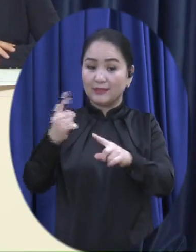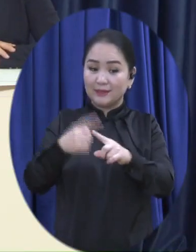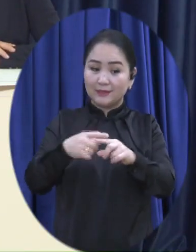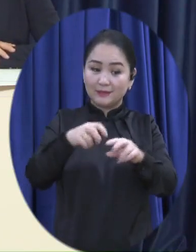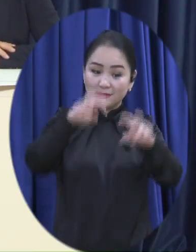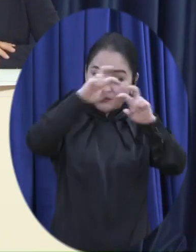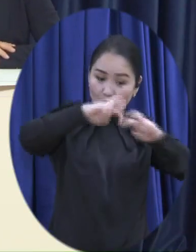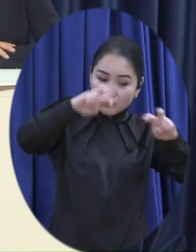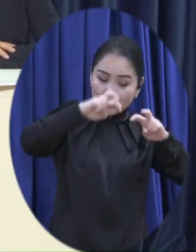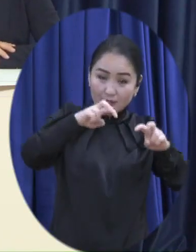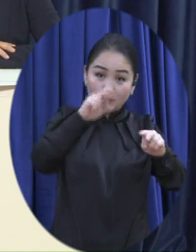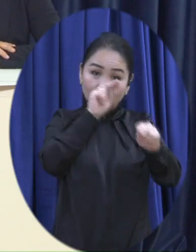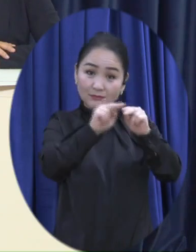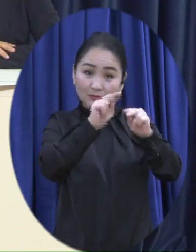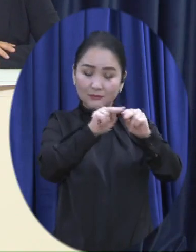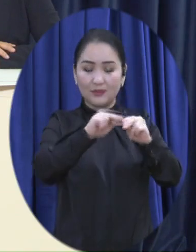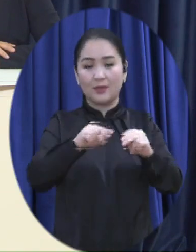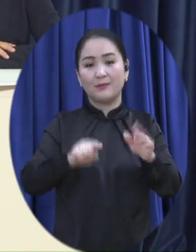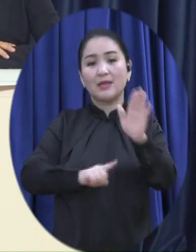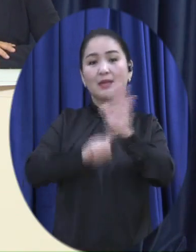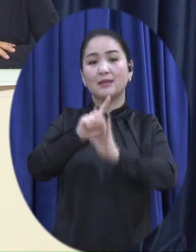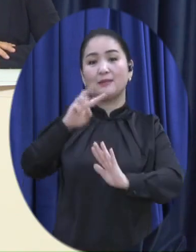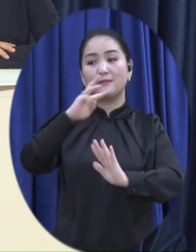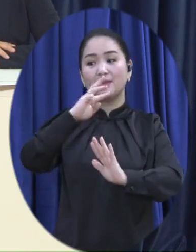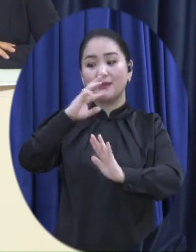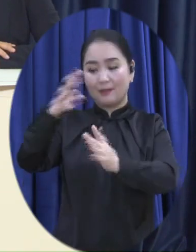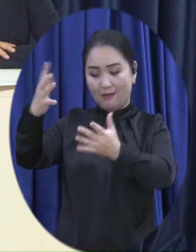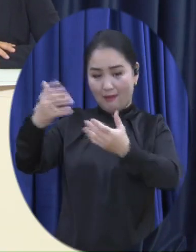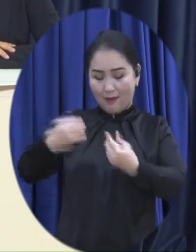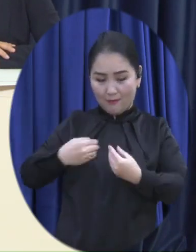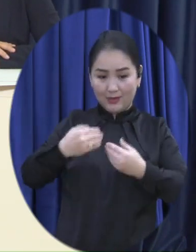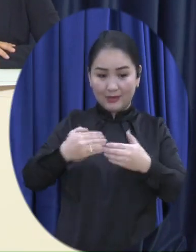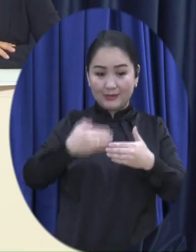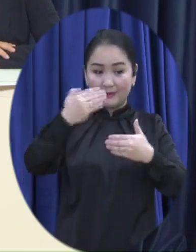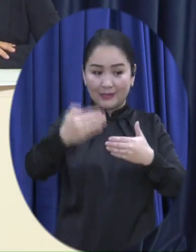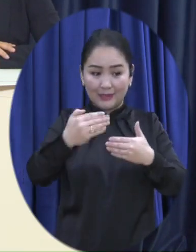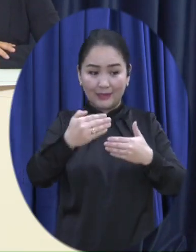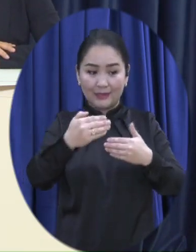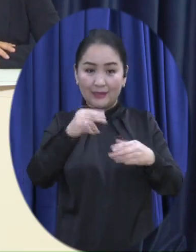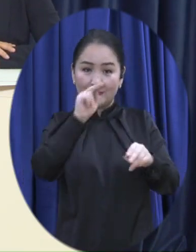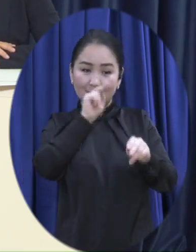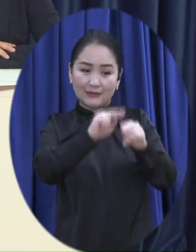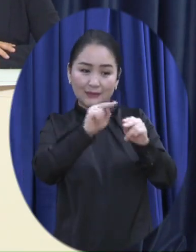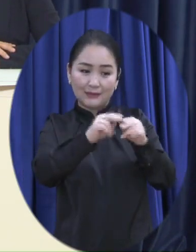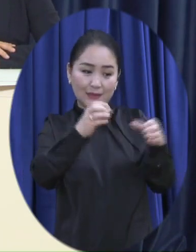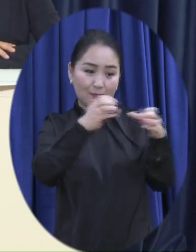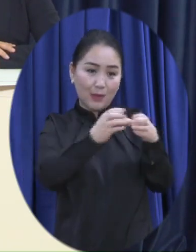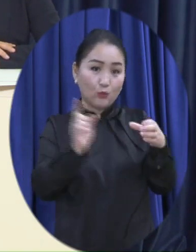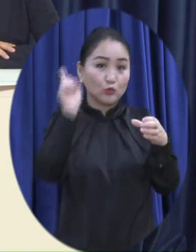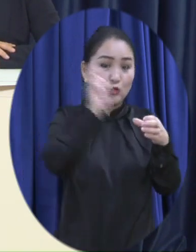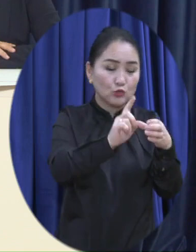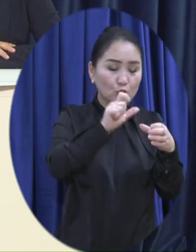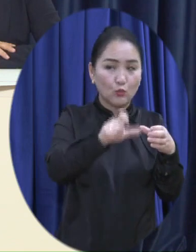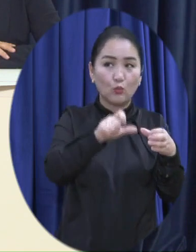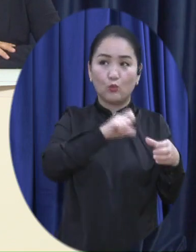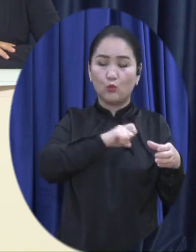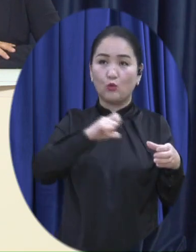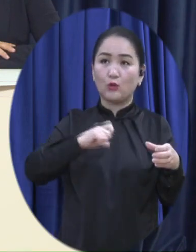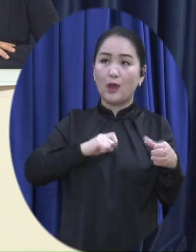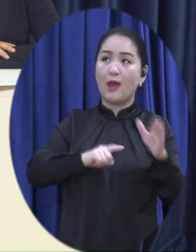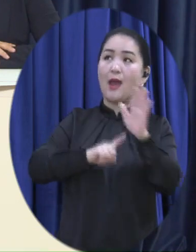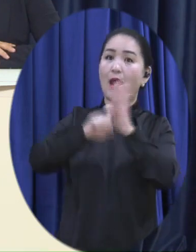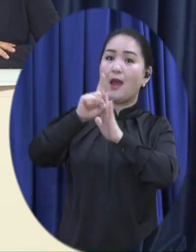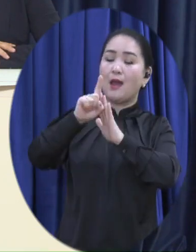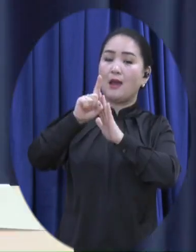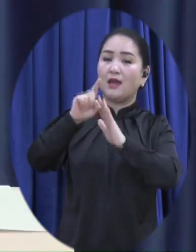эхний ээлжээр эхний одоо мэдээлэлээ аваад дараа нь бол таналтын багууд очиж ажилладаг. За ингэж ажиллахад бол тухайн хүн өөрийнхөө анх